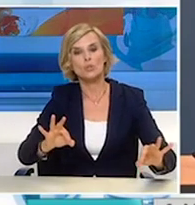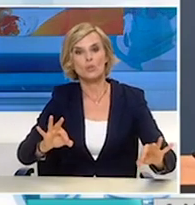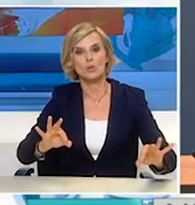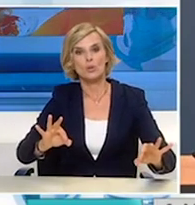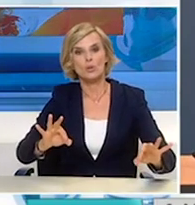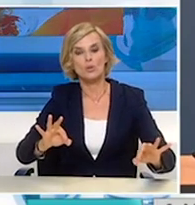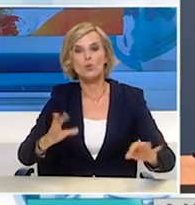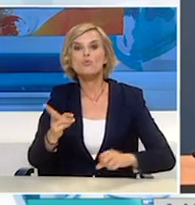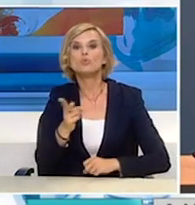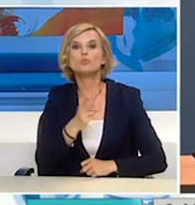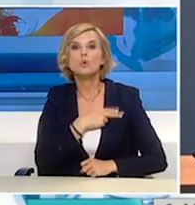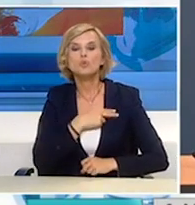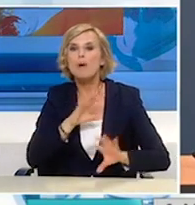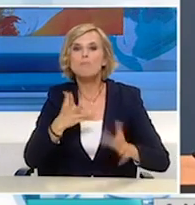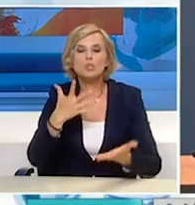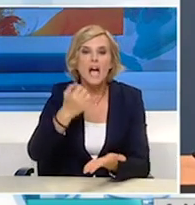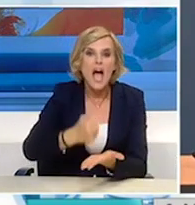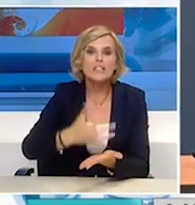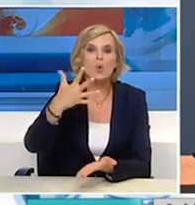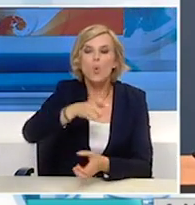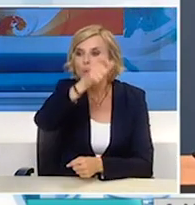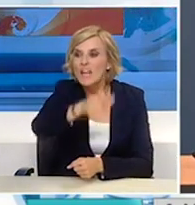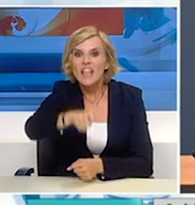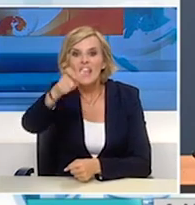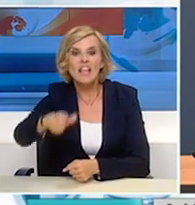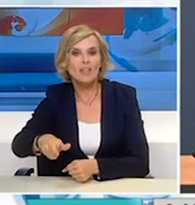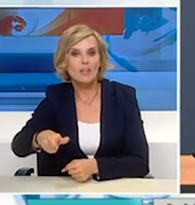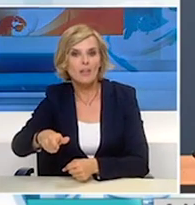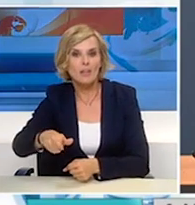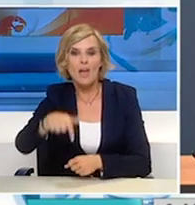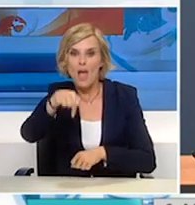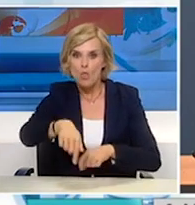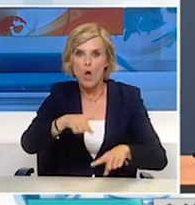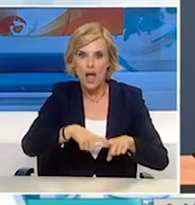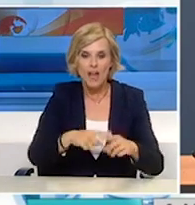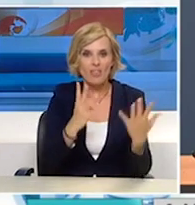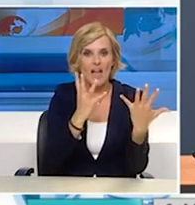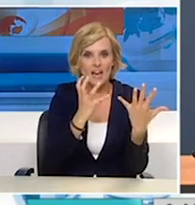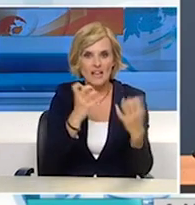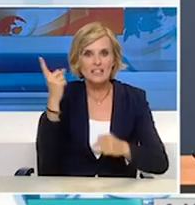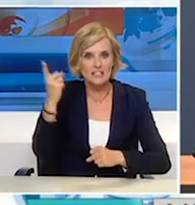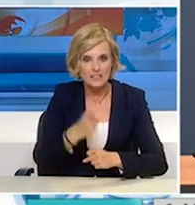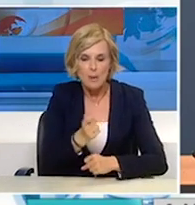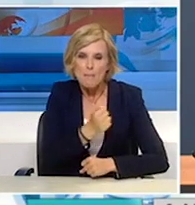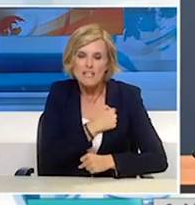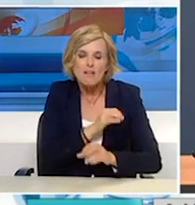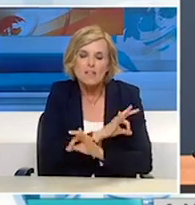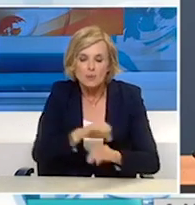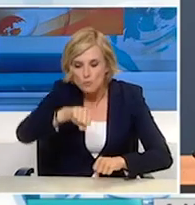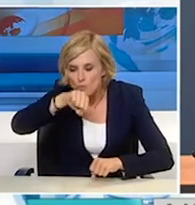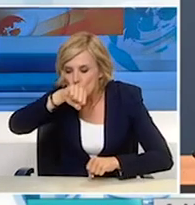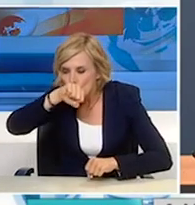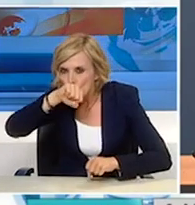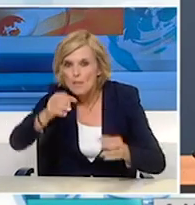μετρήσεις, πώς αξιολογούν τα ίδια τα μέτρα οι ίδιοι πολίτες. Όταν το 90% των πολιτών θεωρούν τα μέτρα είναι σημαντικά και πρέπει να